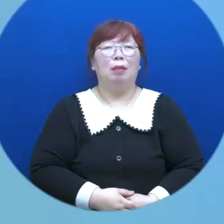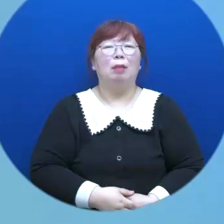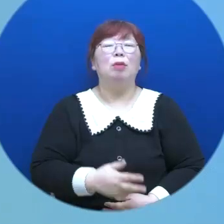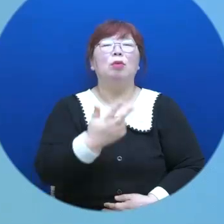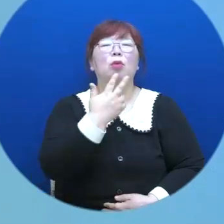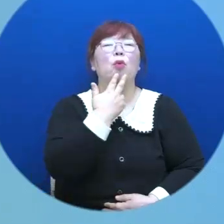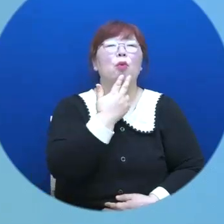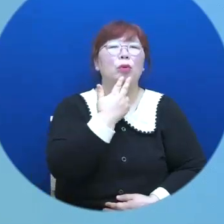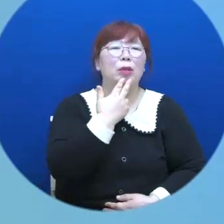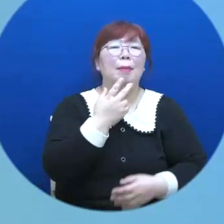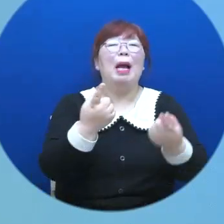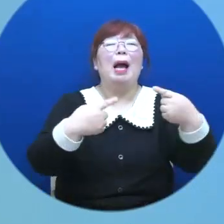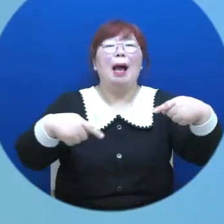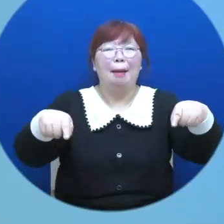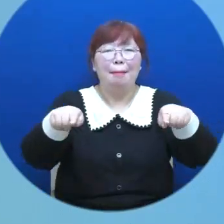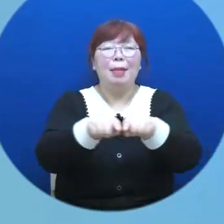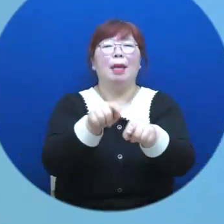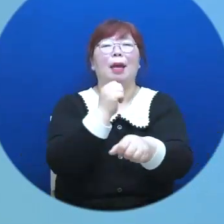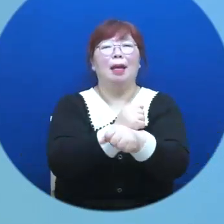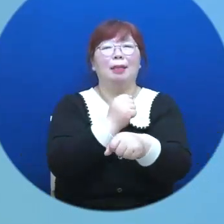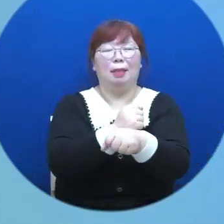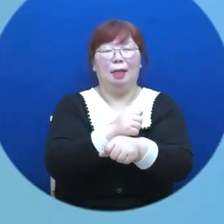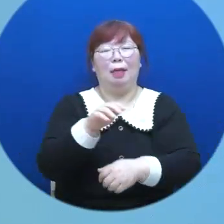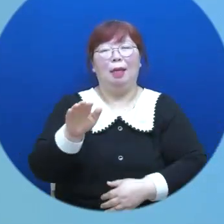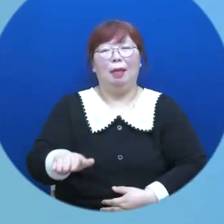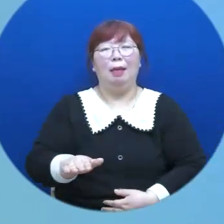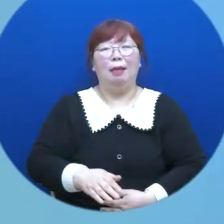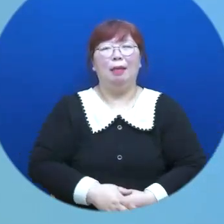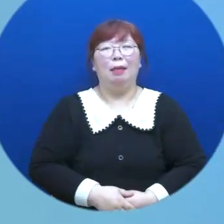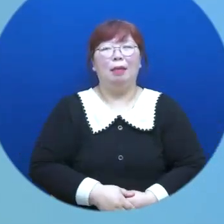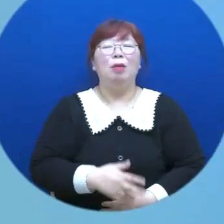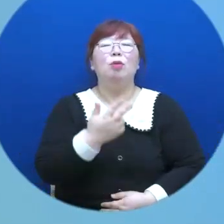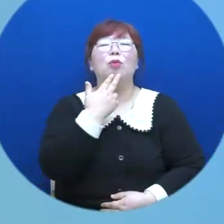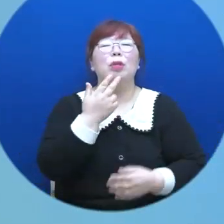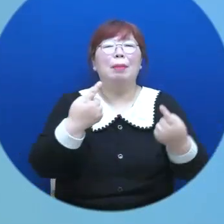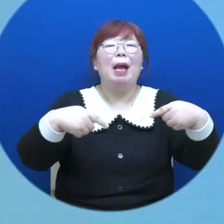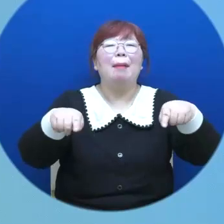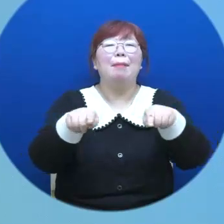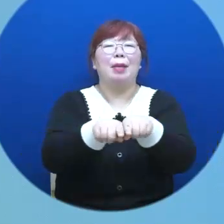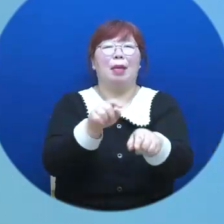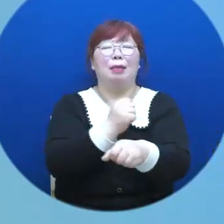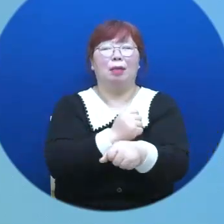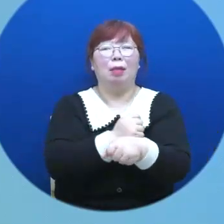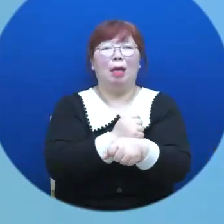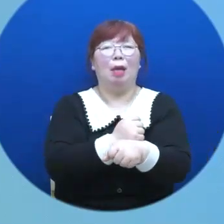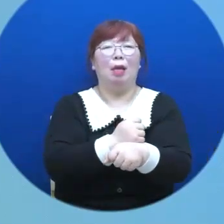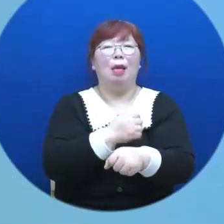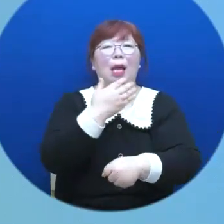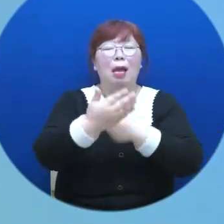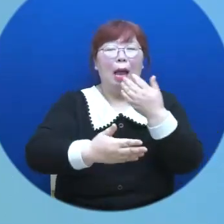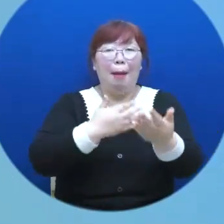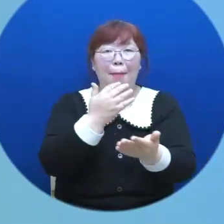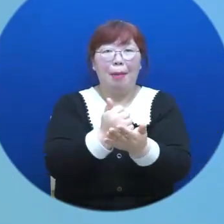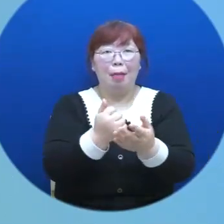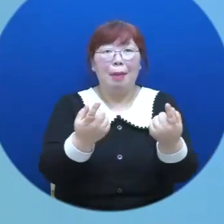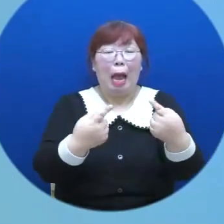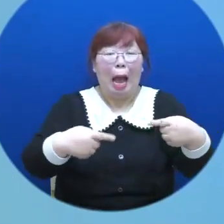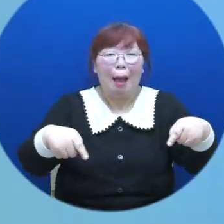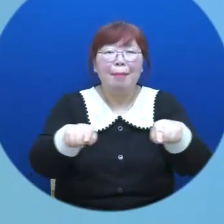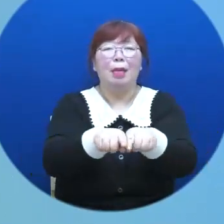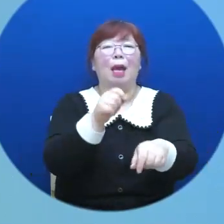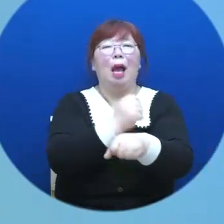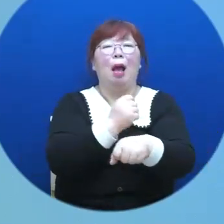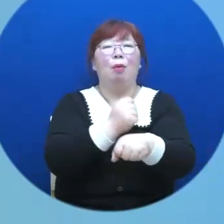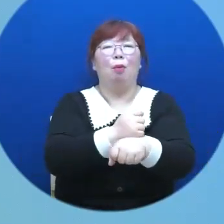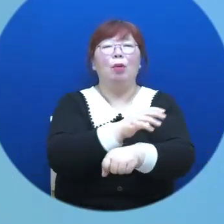요셉과 함께 하시더라. 요셉과 함께 하시더라. 함께 하면서 어떻게 하다?